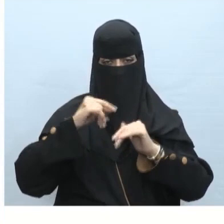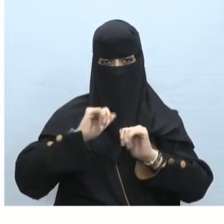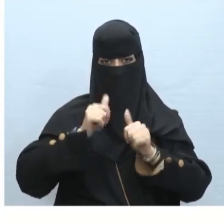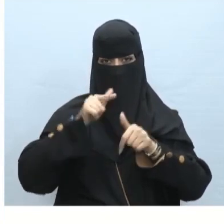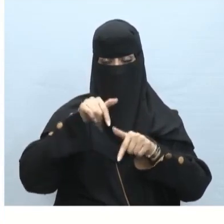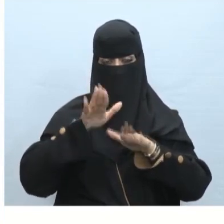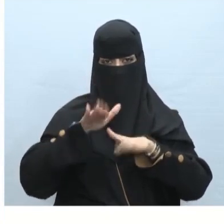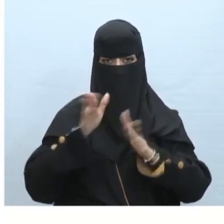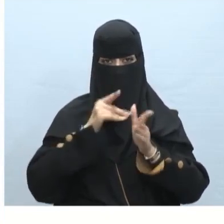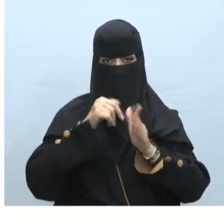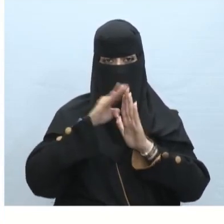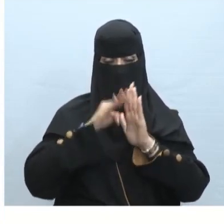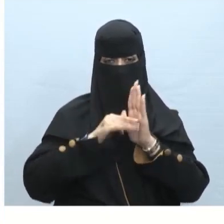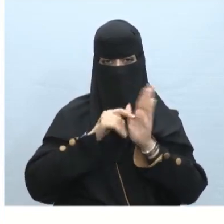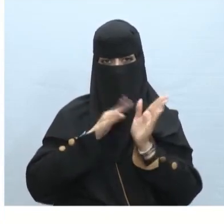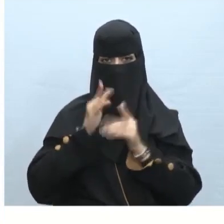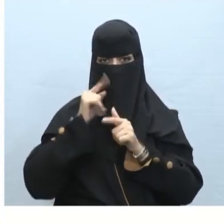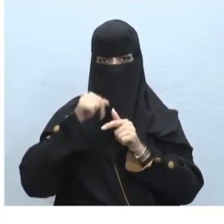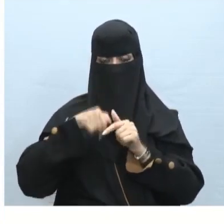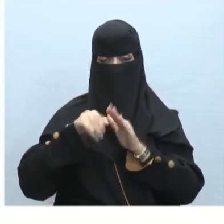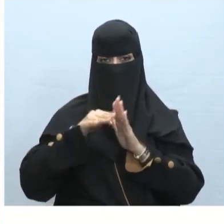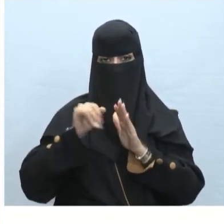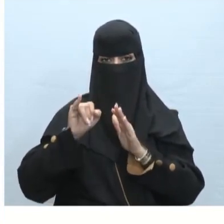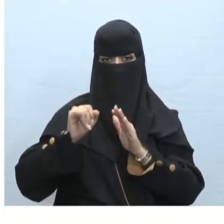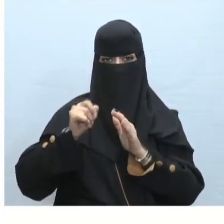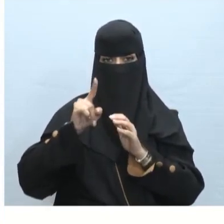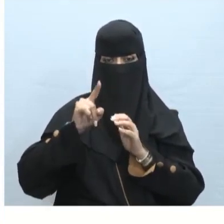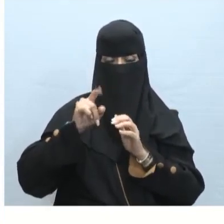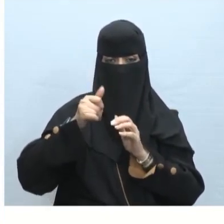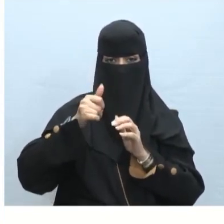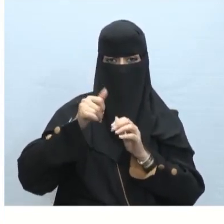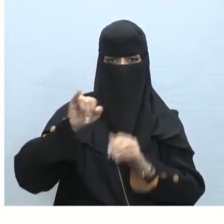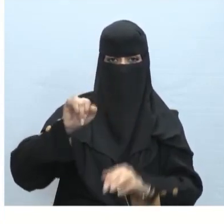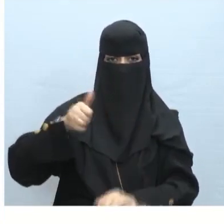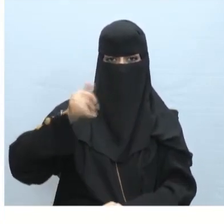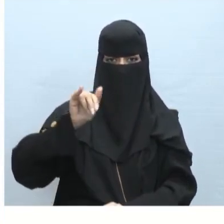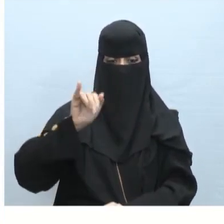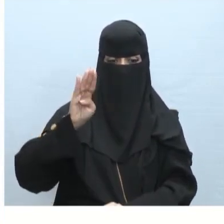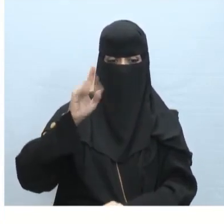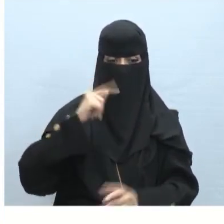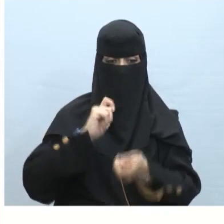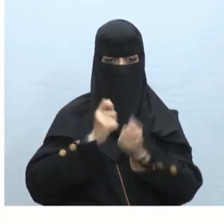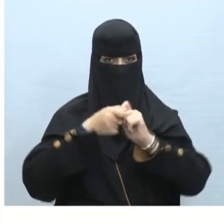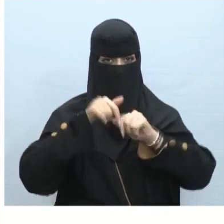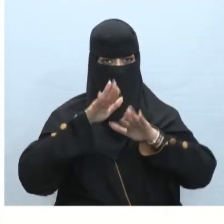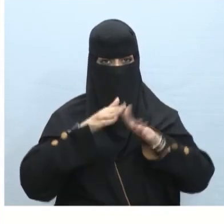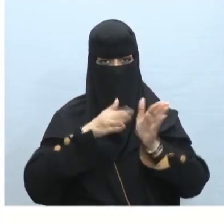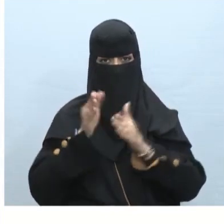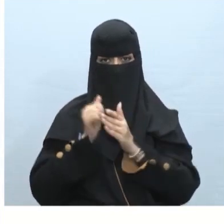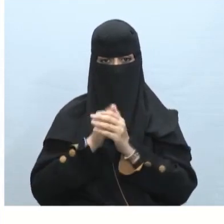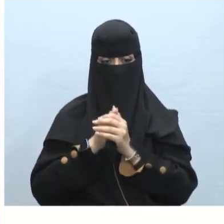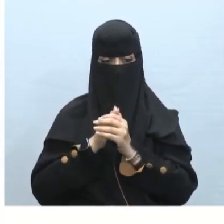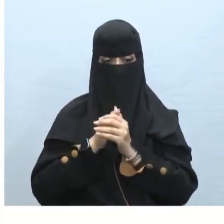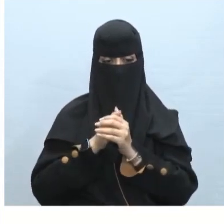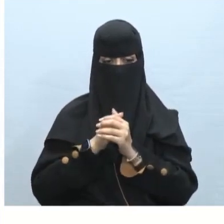يوفرها برنامج مايكروسوفت باوربوينت يلاحظ تغير شكل